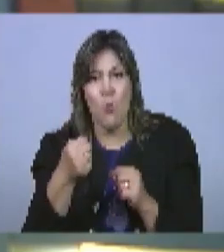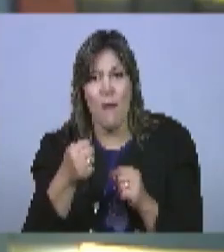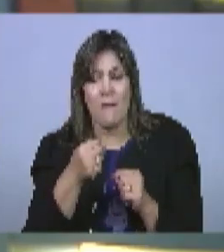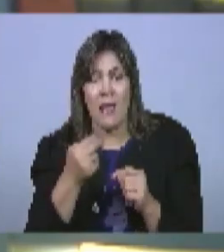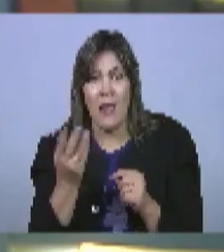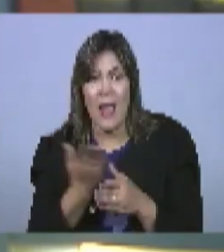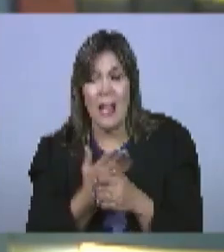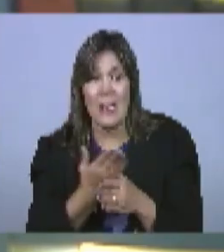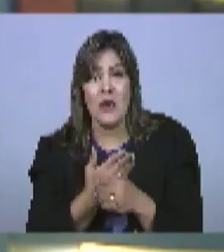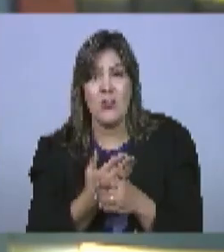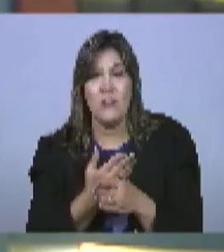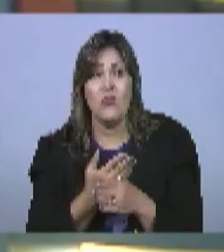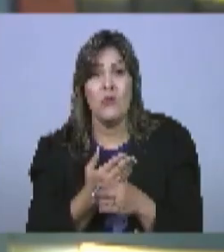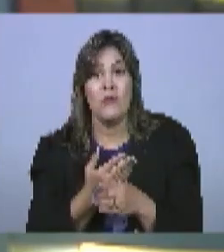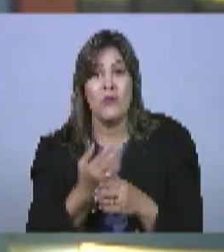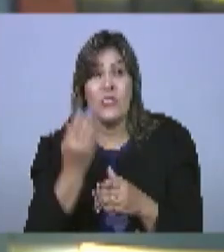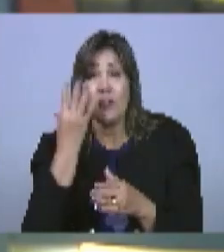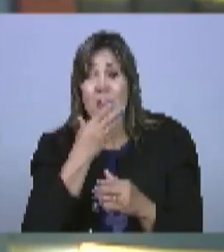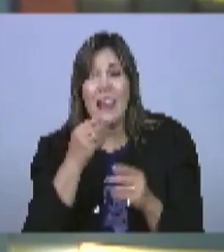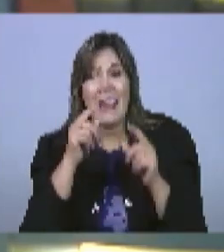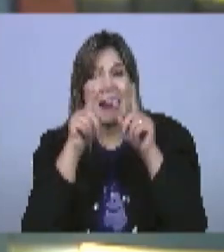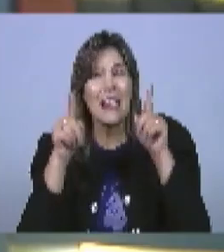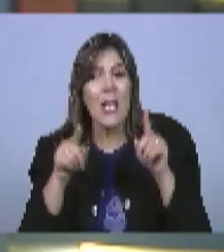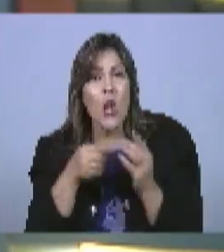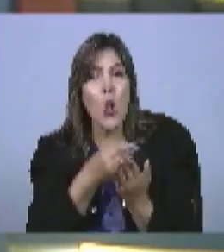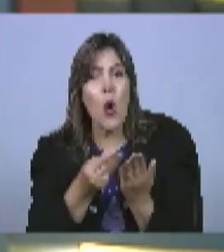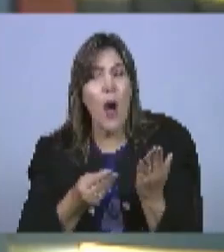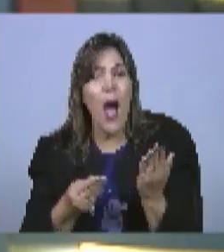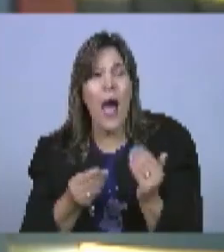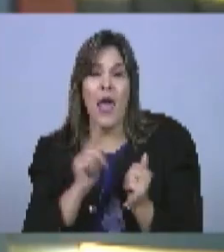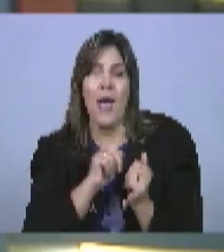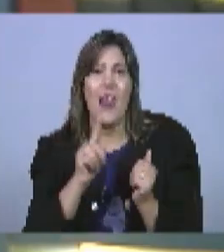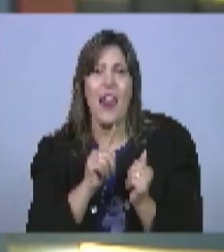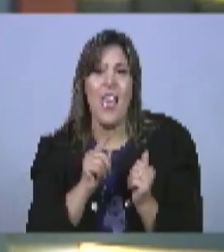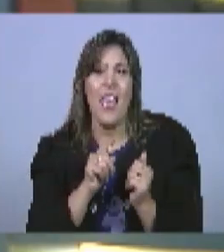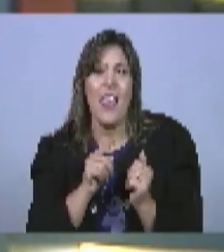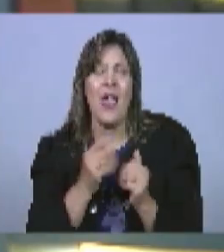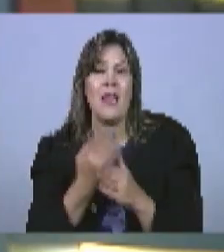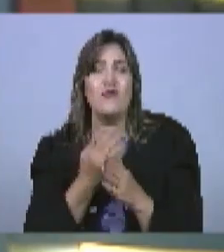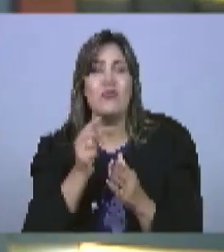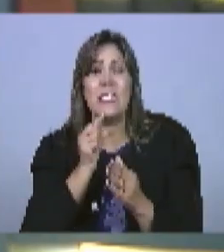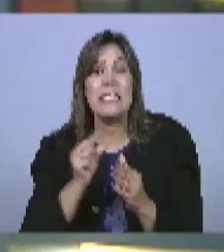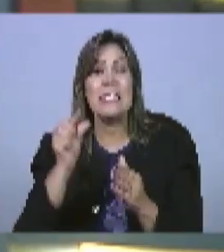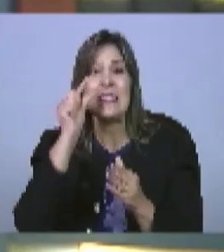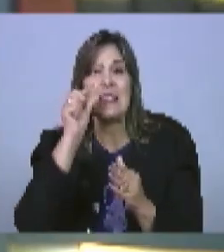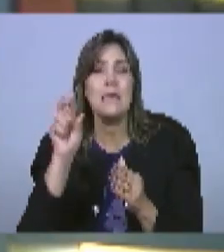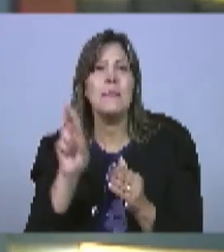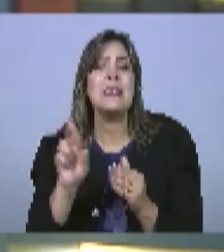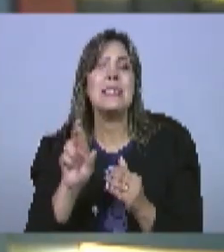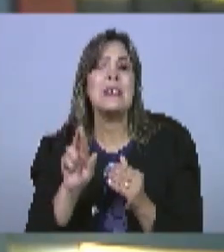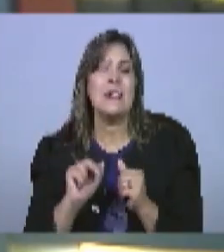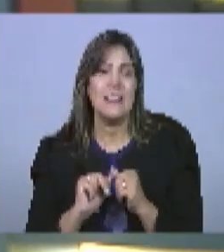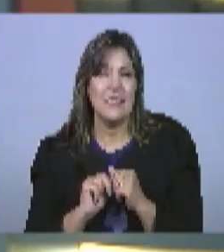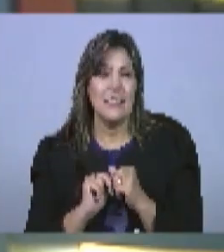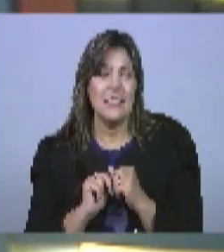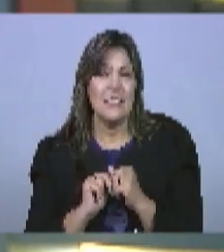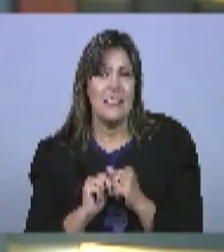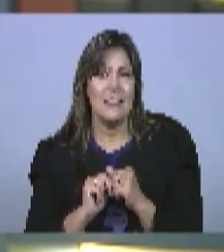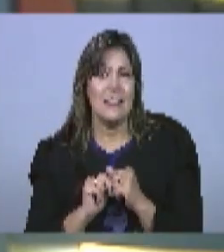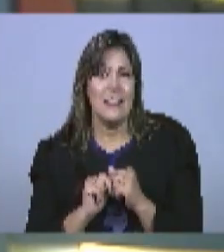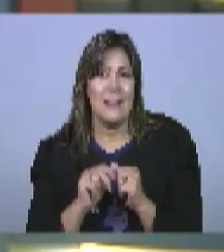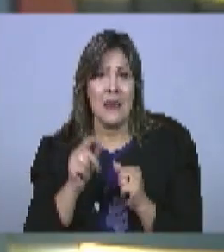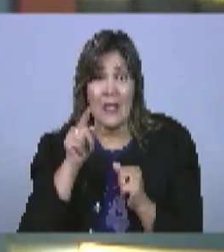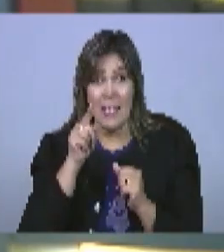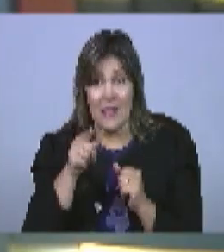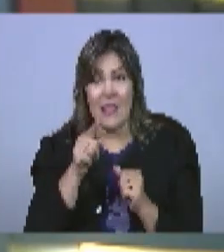واحتجت على الاساءه الى لوحه ولكن احتجت على الاساء العقيده من التدليس